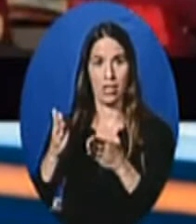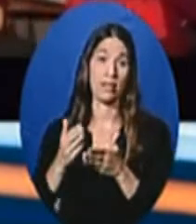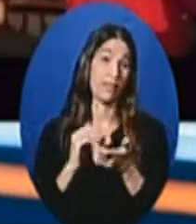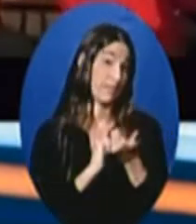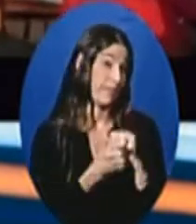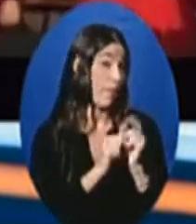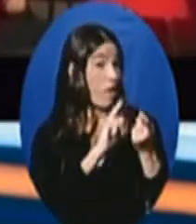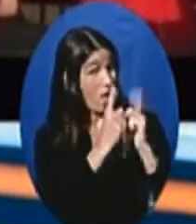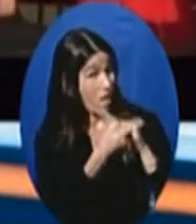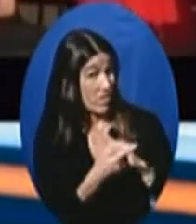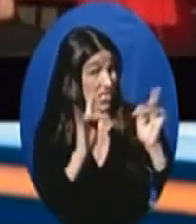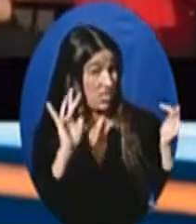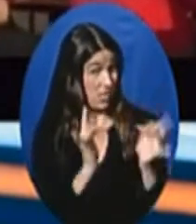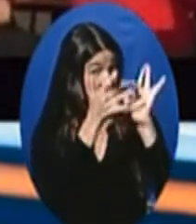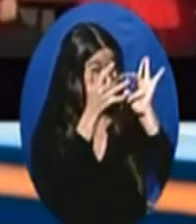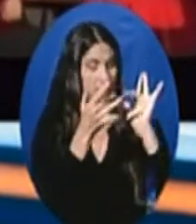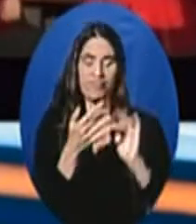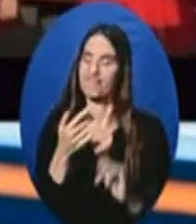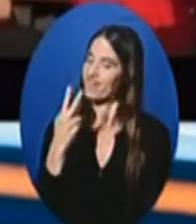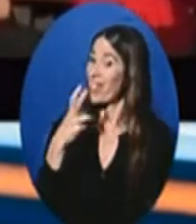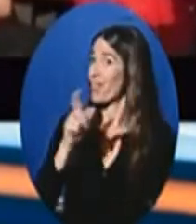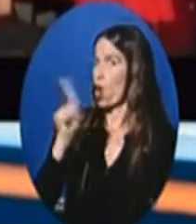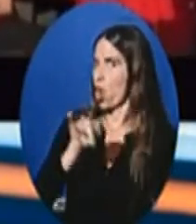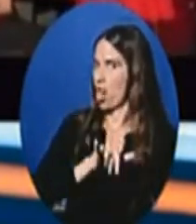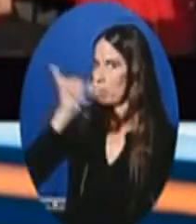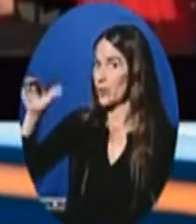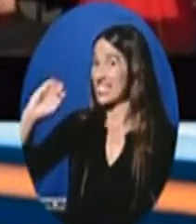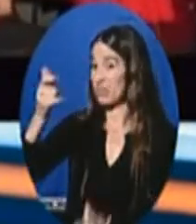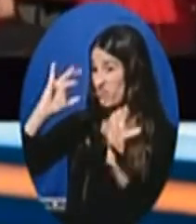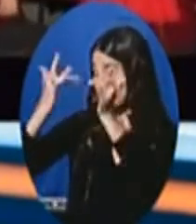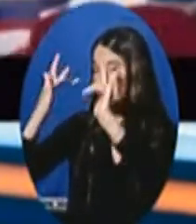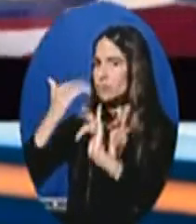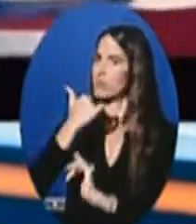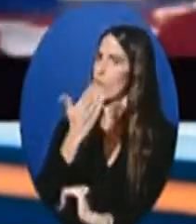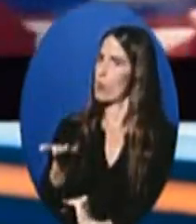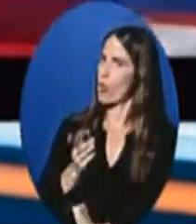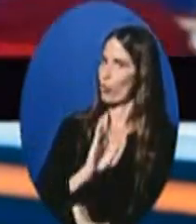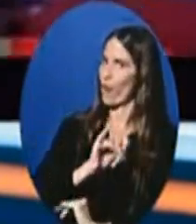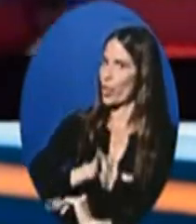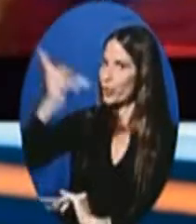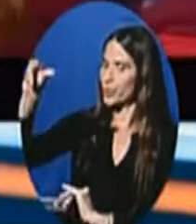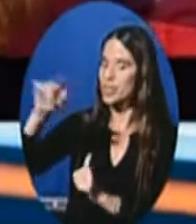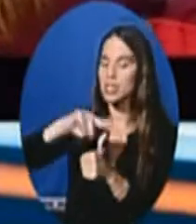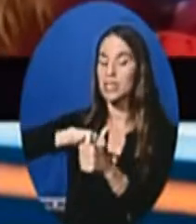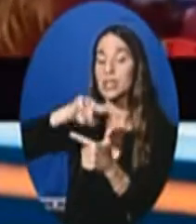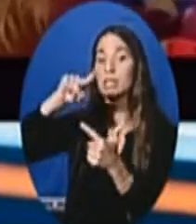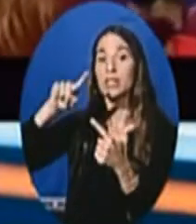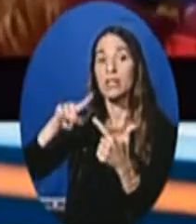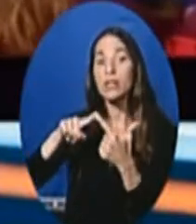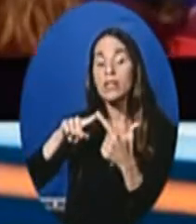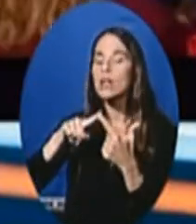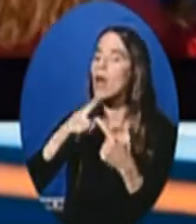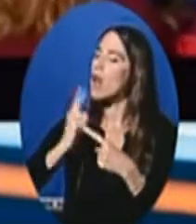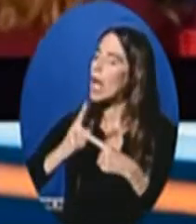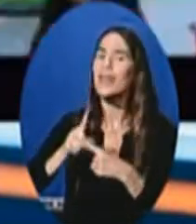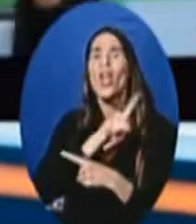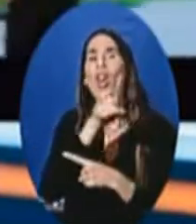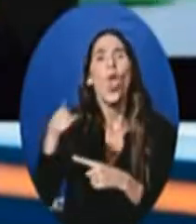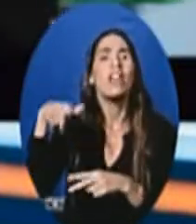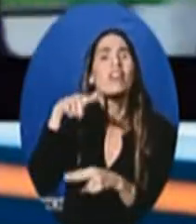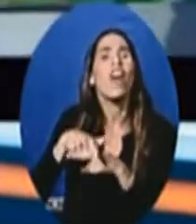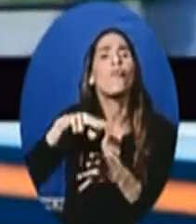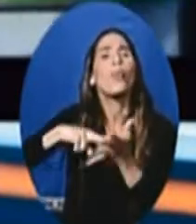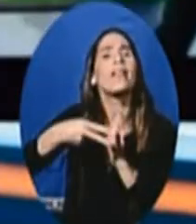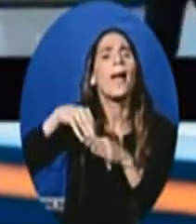ההפך. אם כך, אז מוטב לא לנסוע. ודבר שני, לא, להקפיד לא להתערב בפוליטיקה